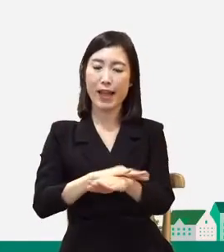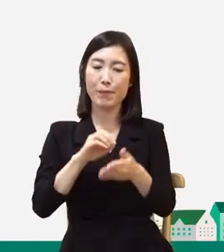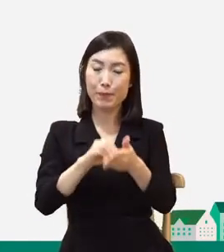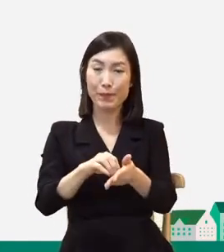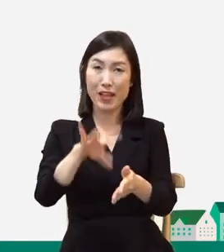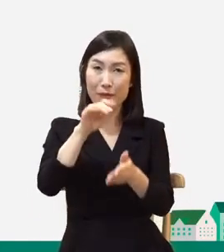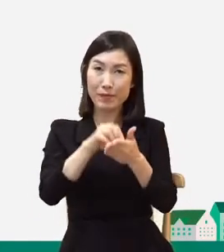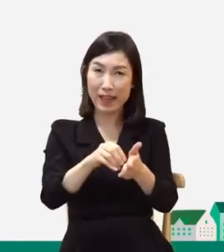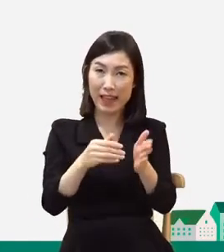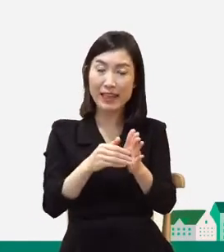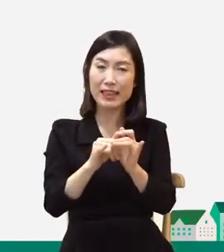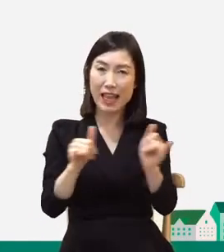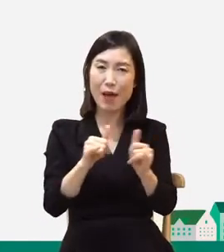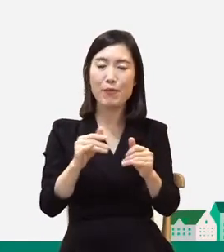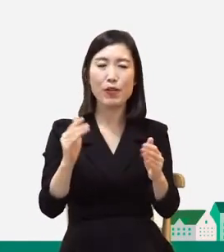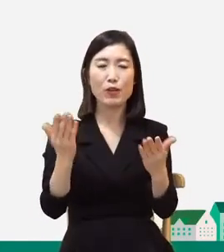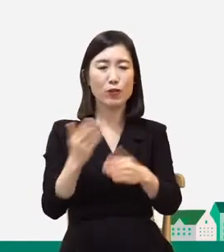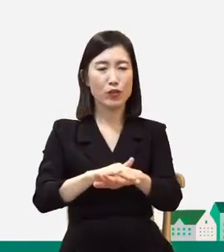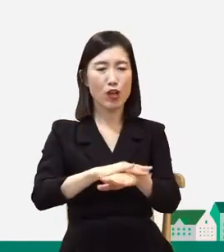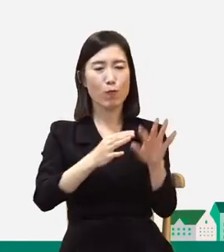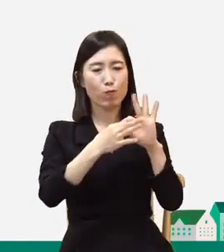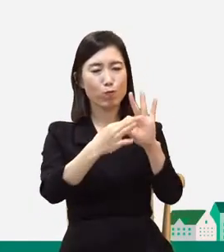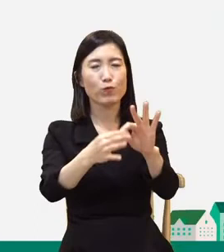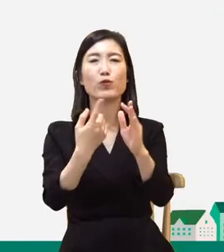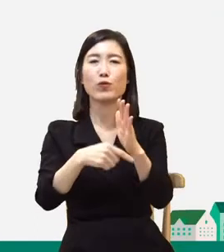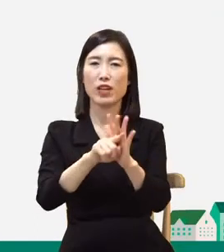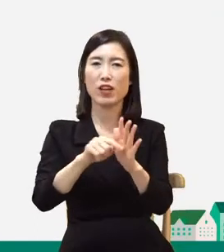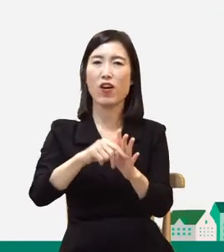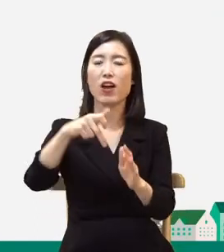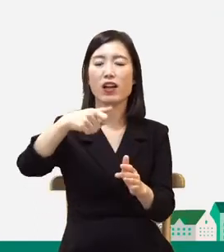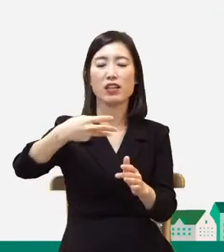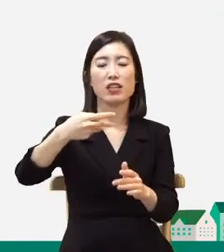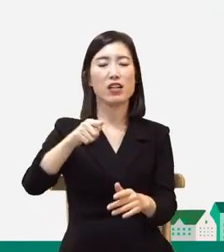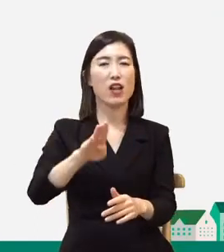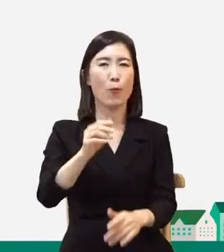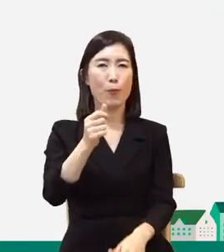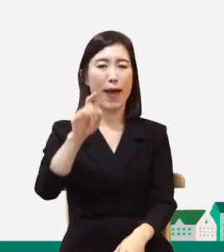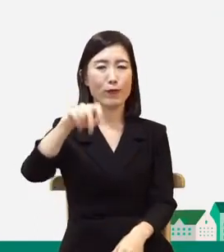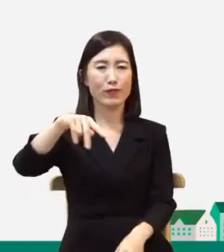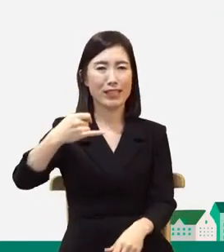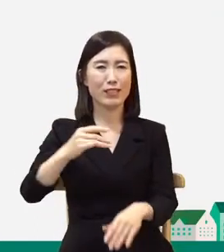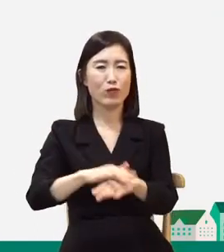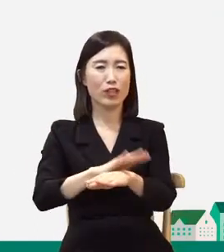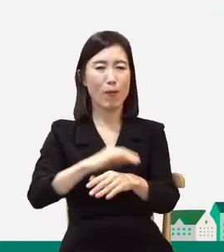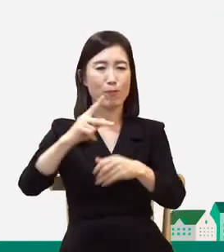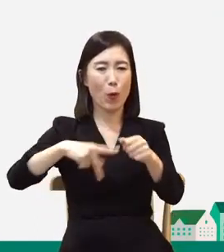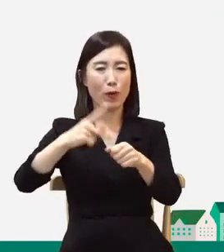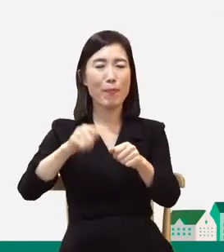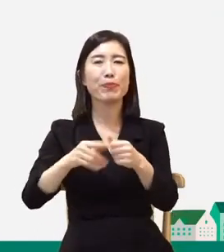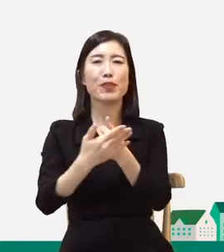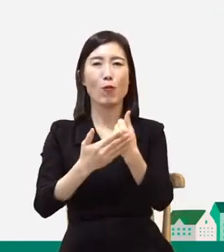취업을 유지할 수 있도록 취업을 지원해드리는 것. 이거는 클럽하우스의 강력한 취업 프로그램 덕분에 저희가